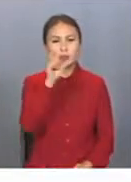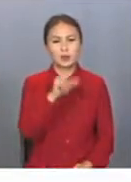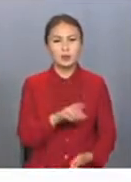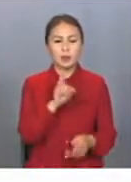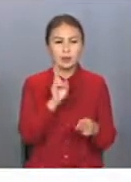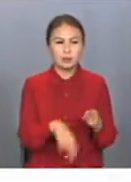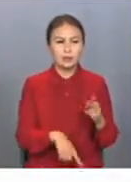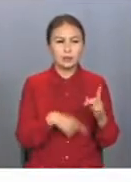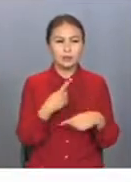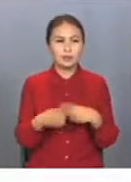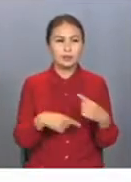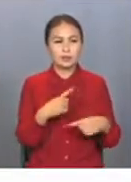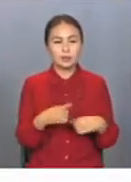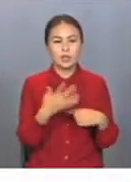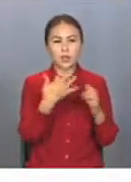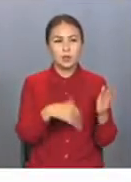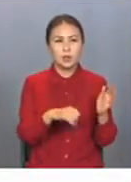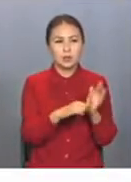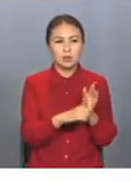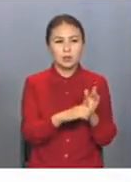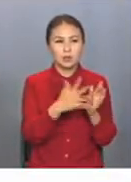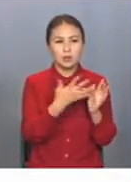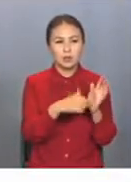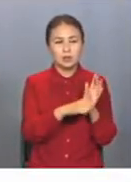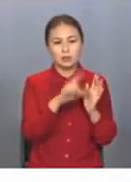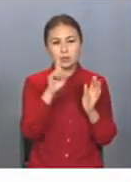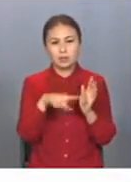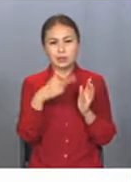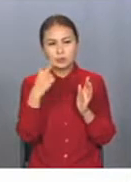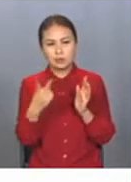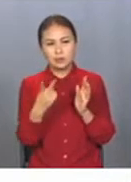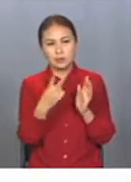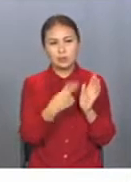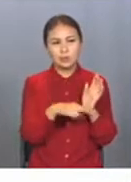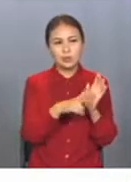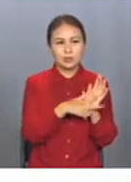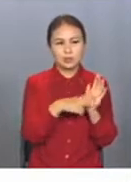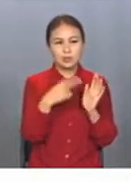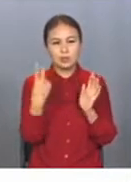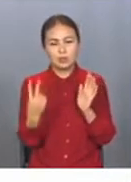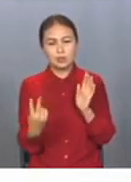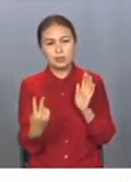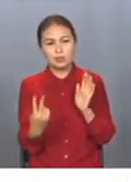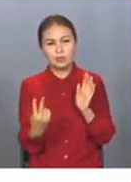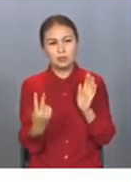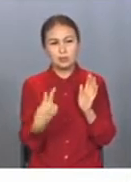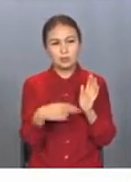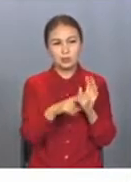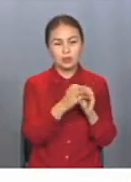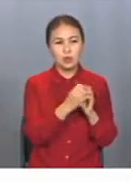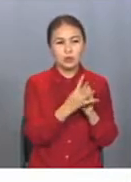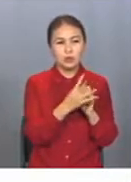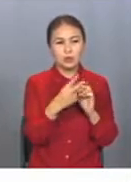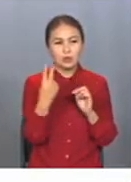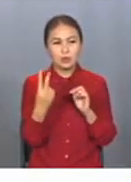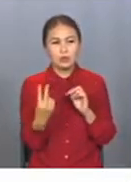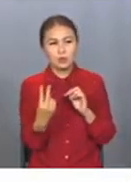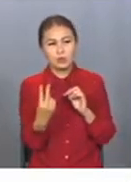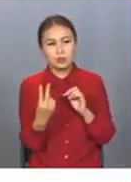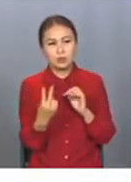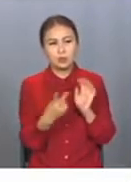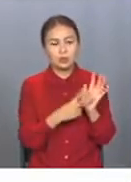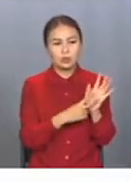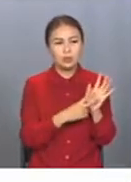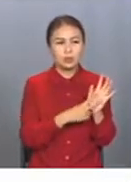Келесі санымыз 56. 2-ге бөлемін 28, 2-ге бөлемін 14, 2-ге бөлемін